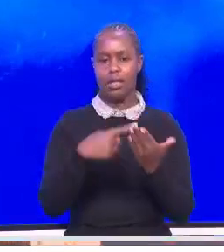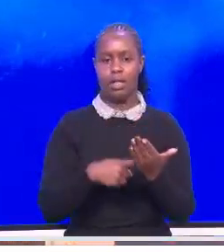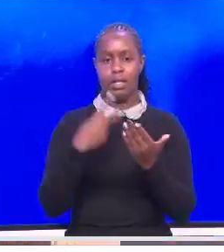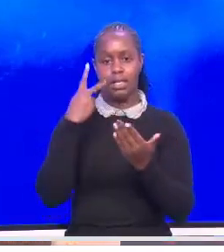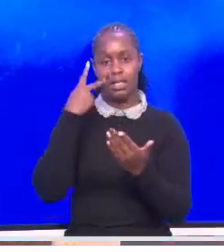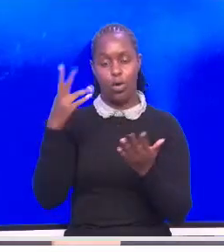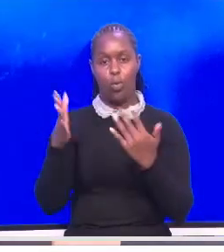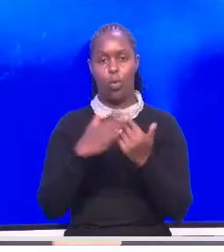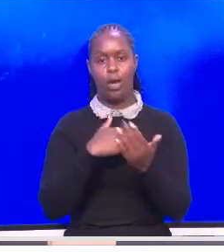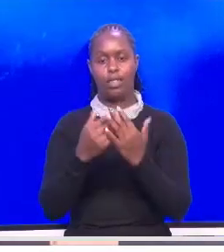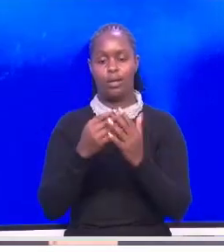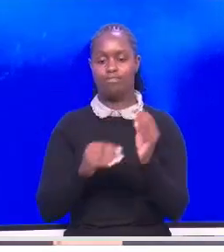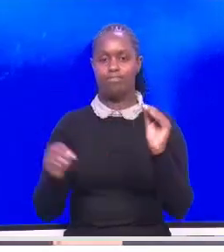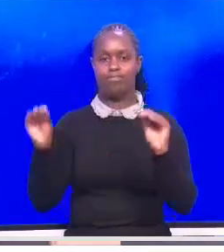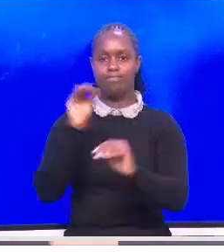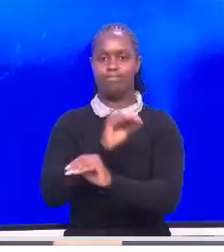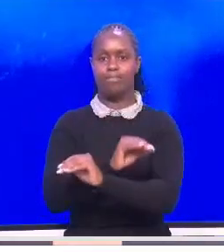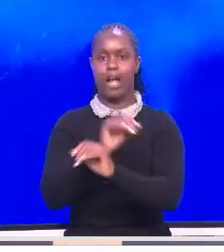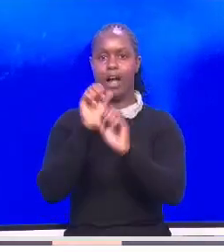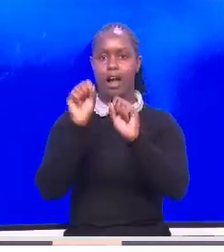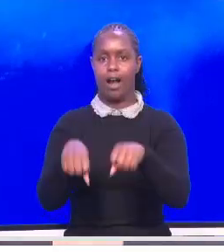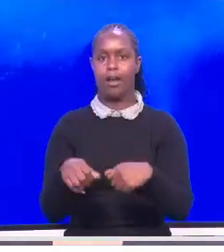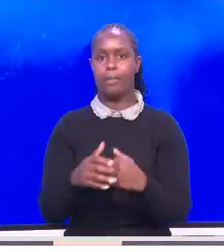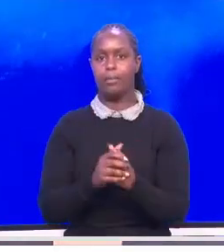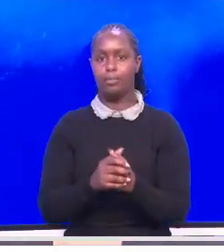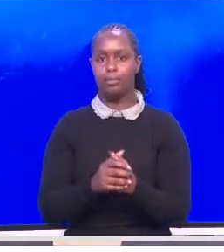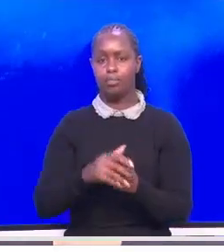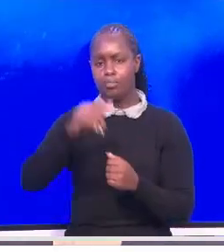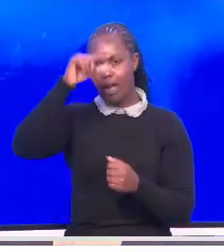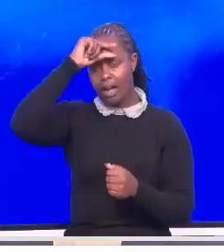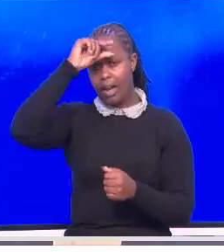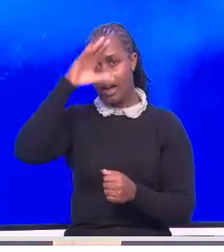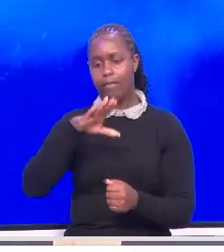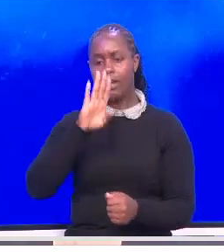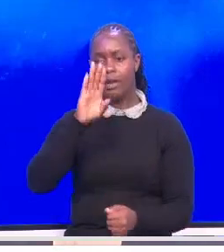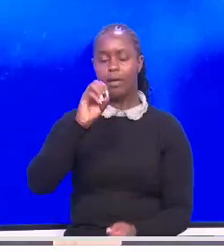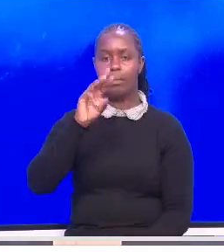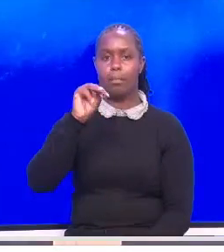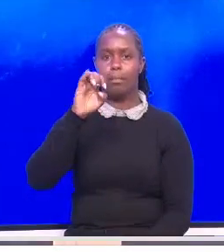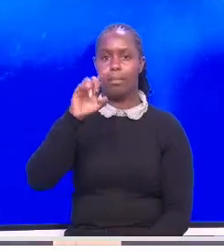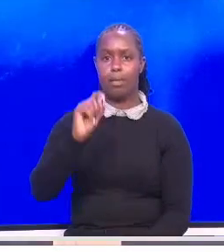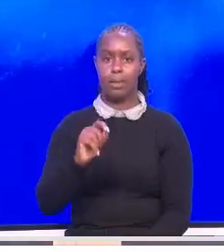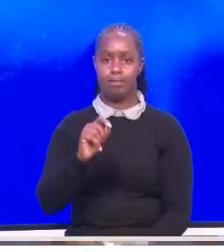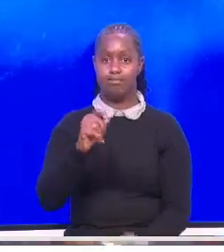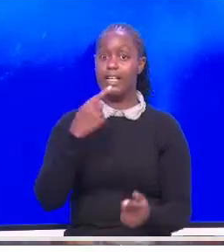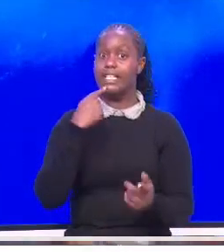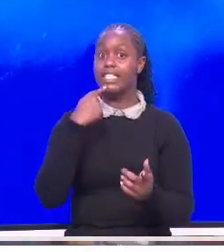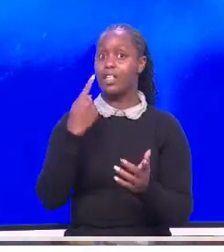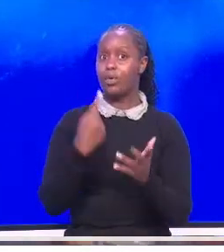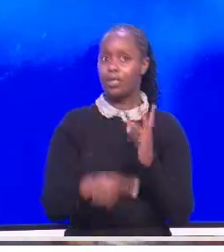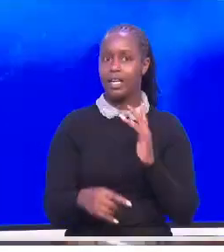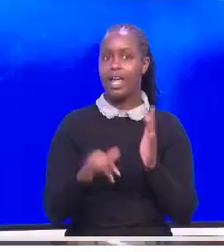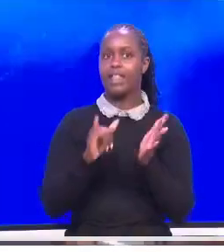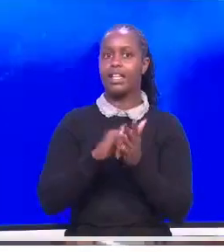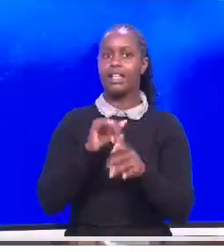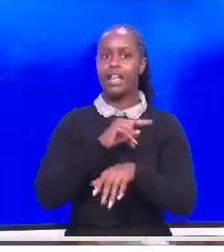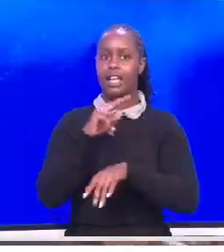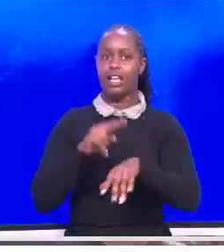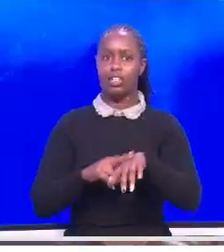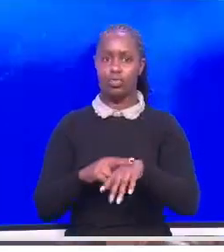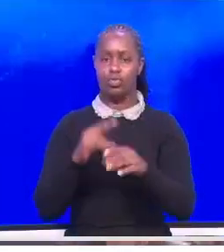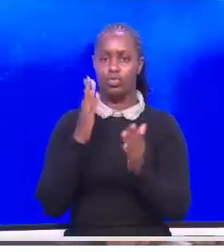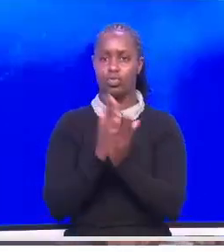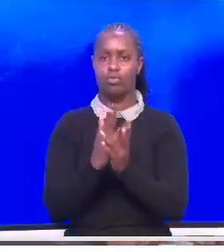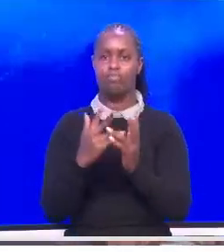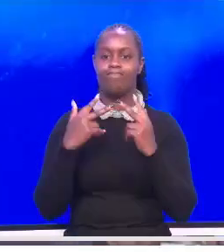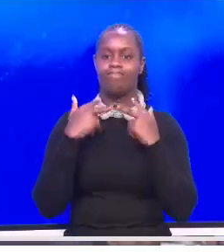Kwingineko, gavana wa Bomet Professor Hilary Barchok, wakati wa sherehe hizo alikiri kwamba taifa limekabwa kwa